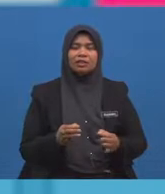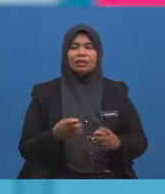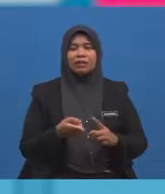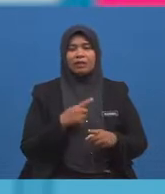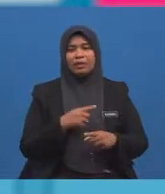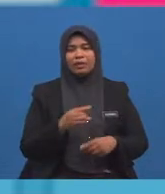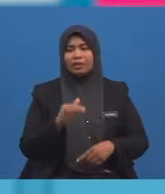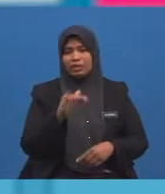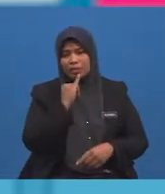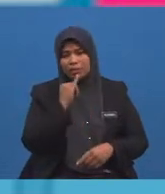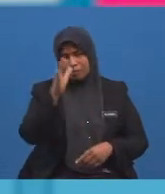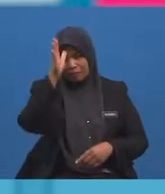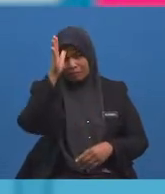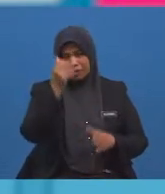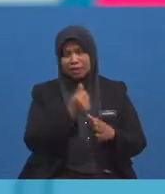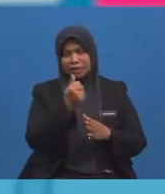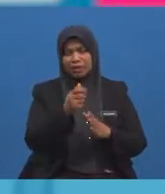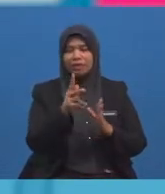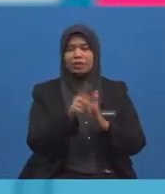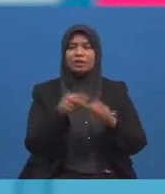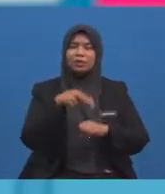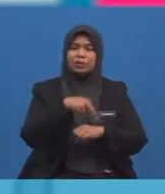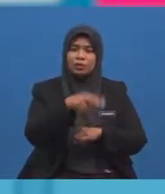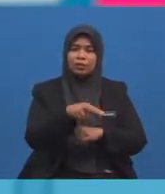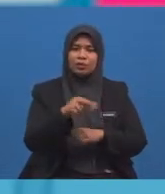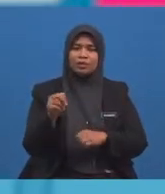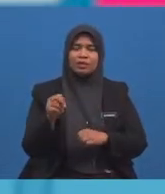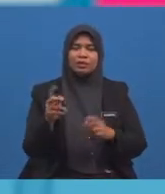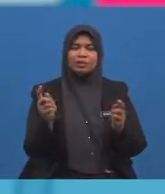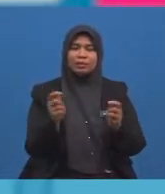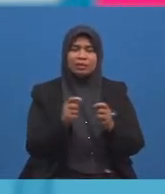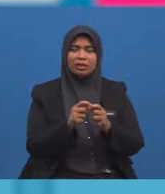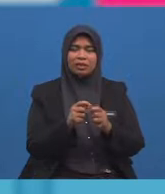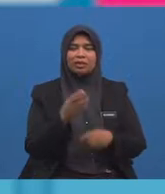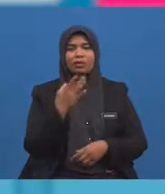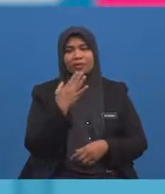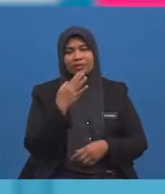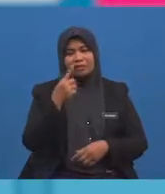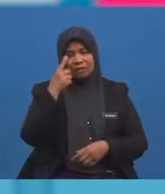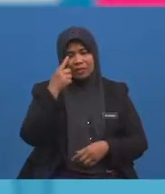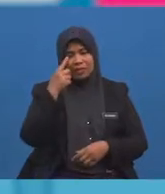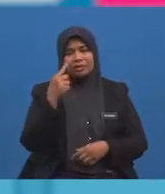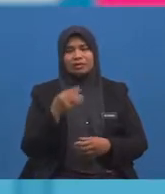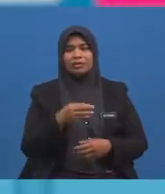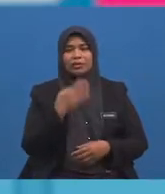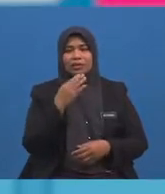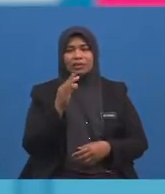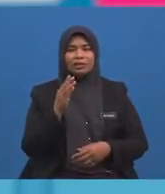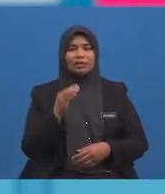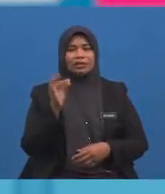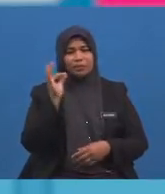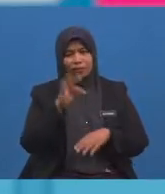bapa atau keturunannya seperti warna iris mata, warna